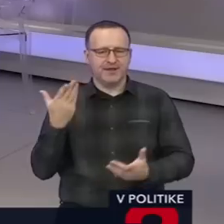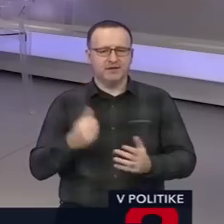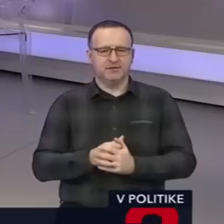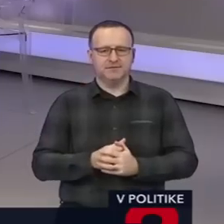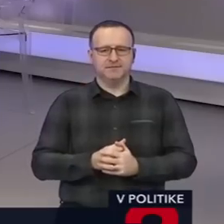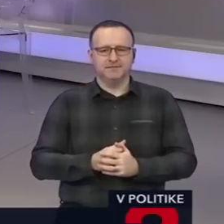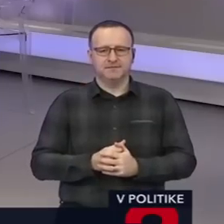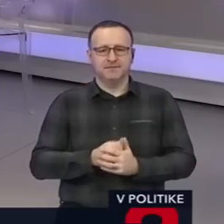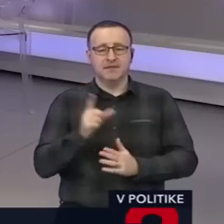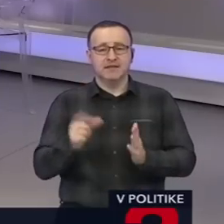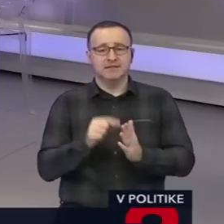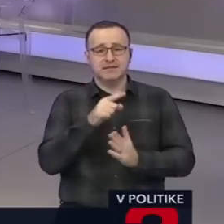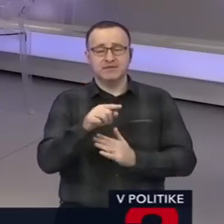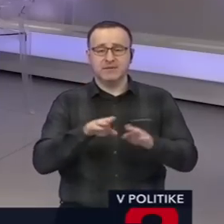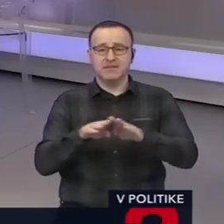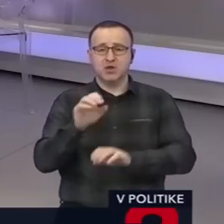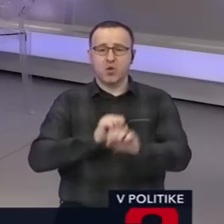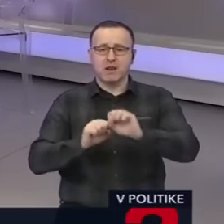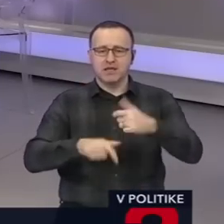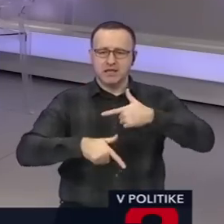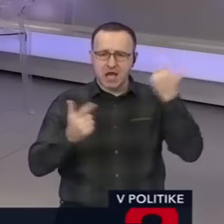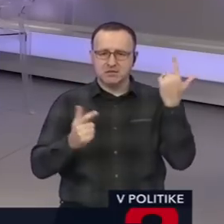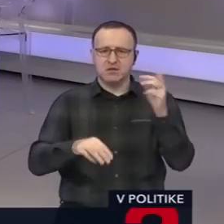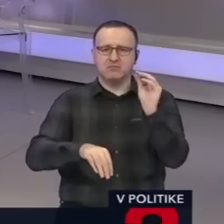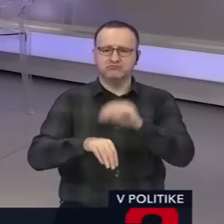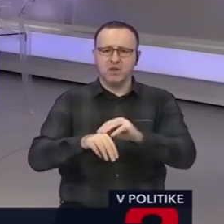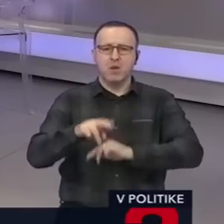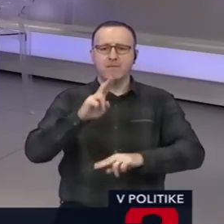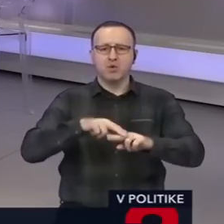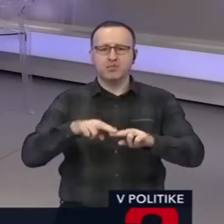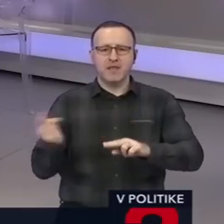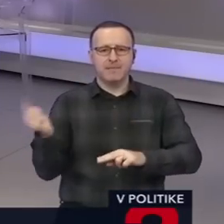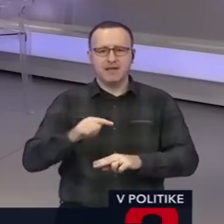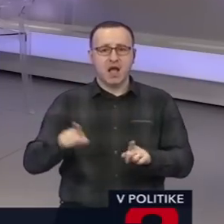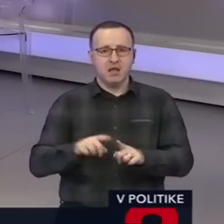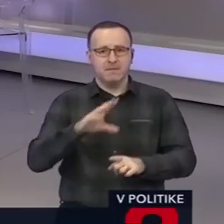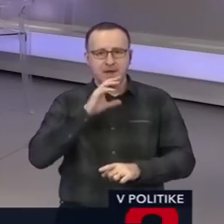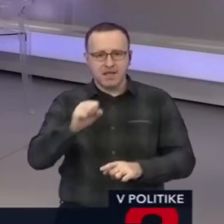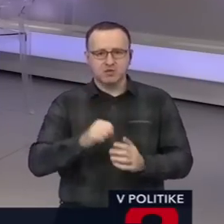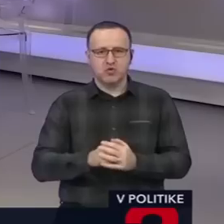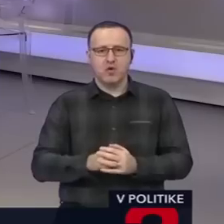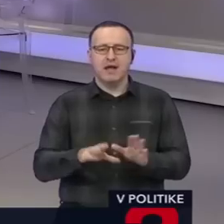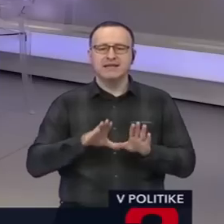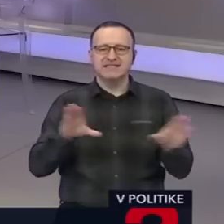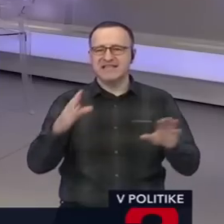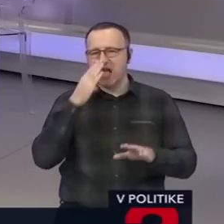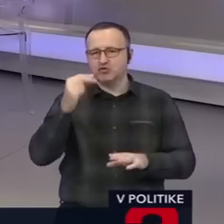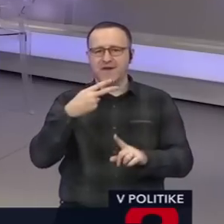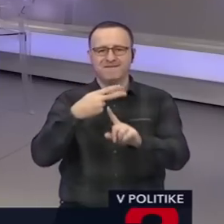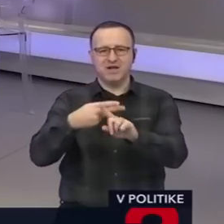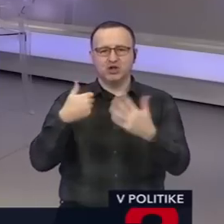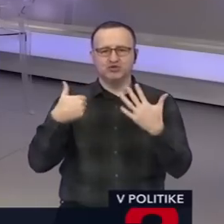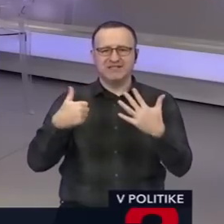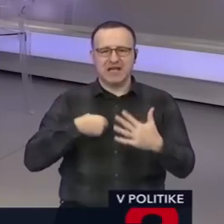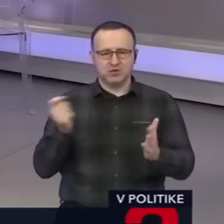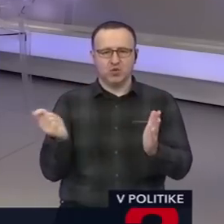že minister obrany jasne deklaruje, že postupne by sa malo pridať aj Maďarsko a F-16, ktoré Slovensko nakúpilo